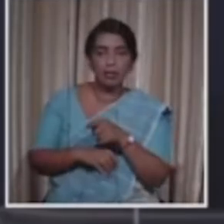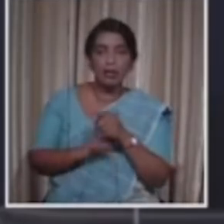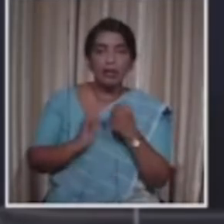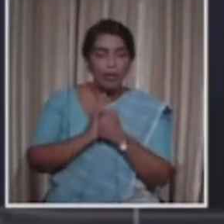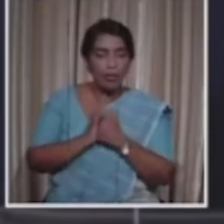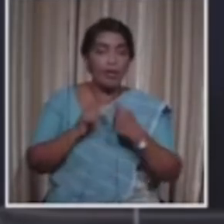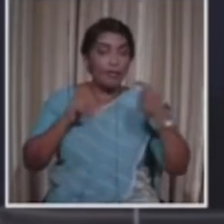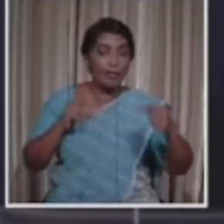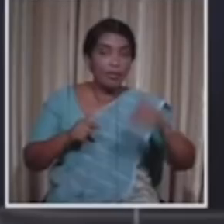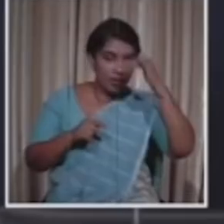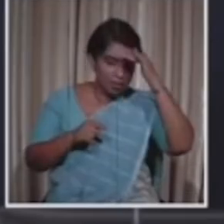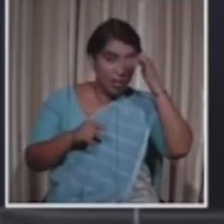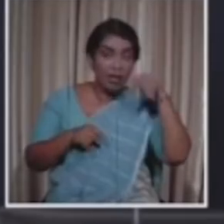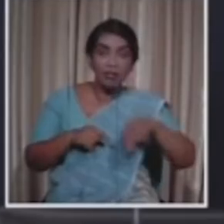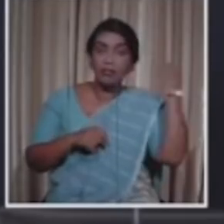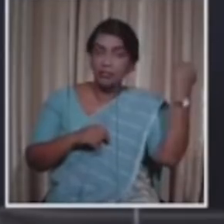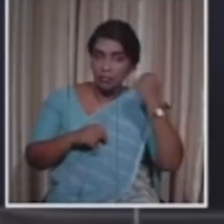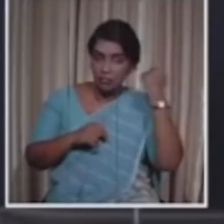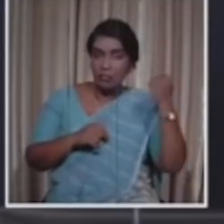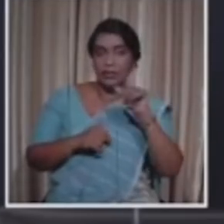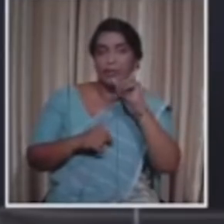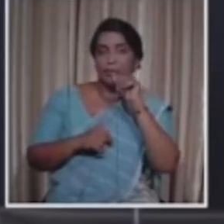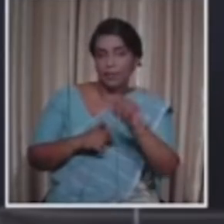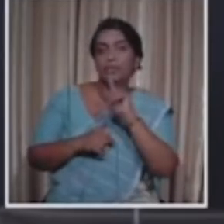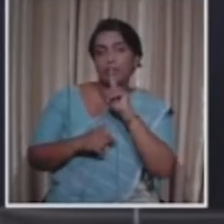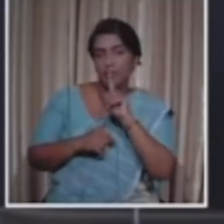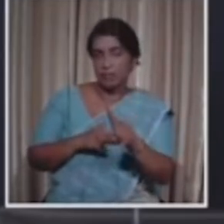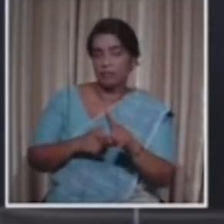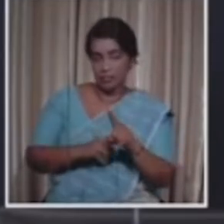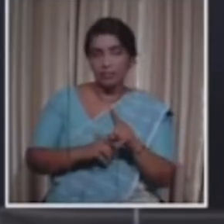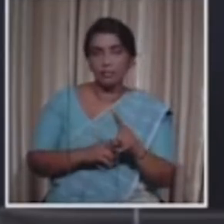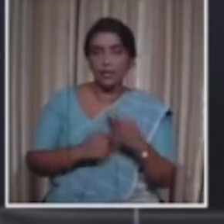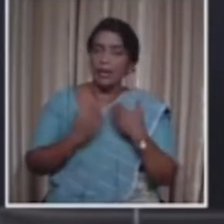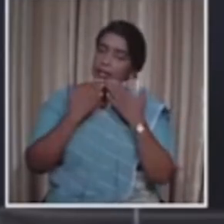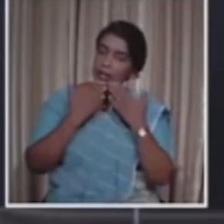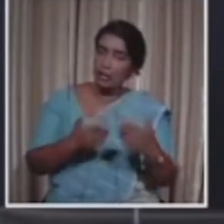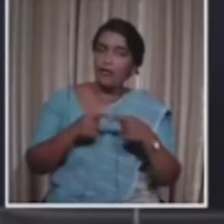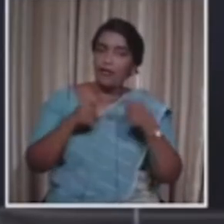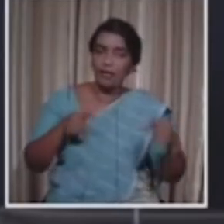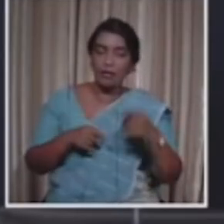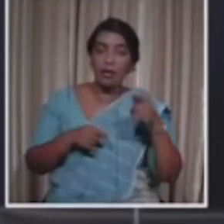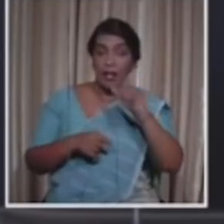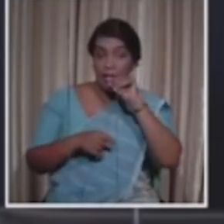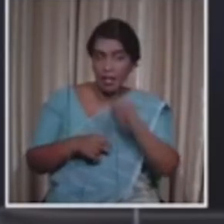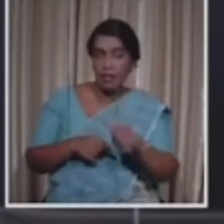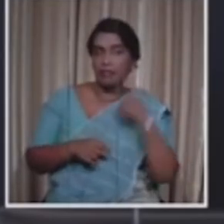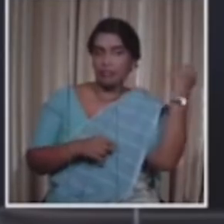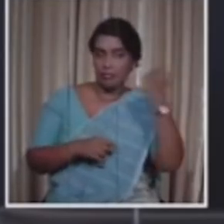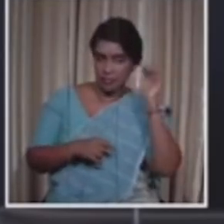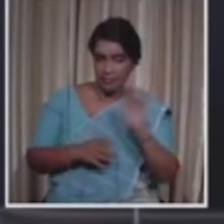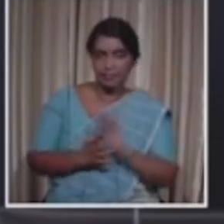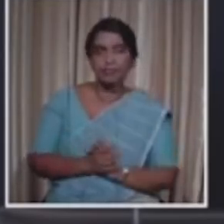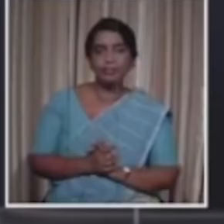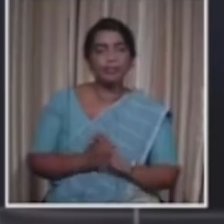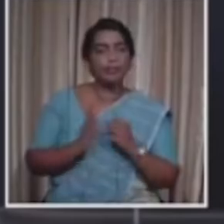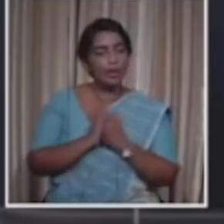විපක්ෂ නායකතුමාගේ අද කතාවෙන් පවා තහවුරු නැයි කියන එක මම ඉතාම පැහැදිලිව කියනවා. මම ස්තුතිවන්ත වෙනවා ඒ සත්‍ය තත්ත්වය පැහැදිලි කිරීම සම්බන්ධයෙන්.